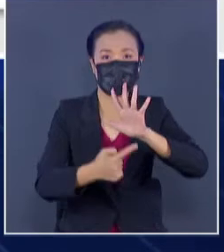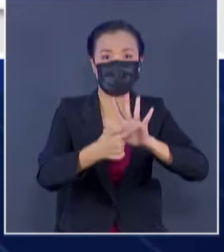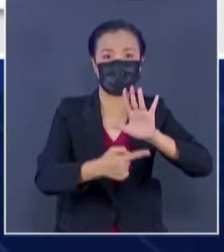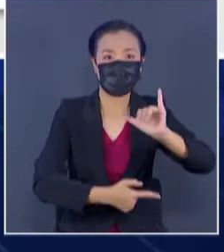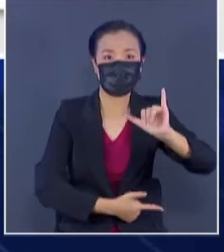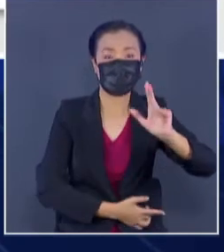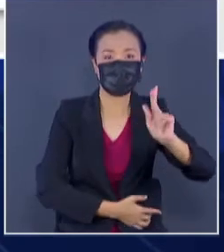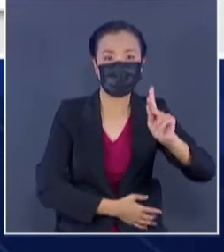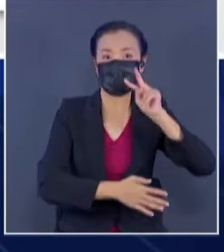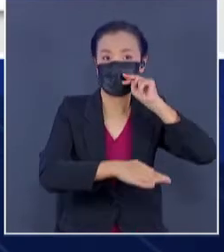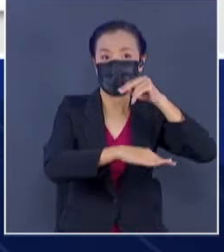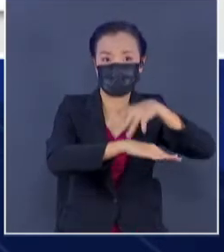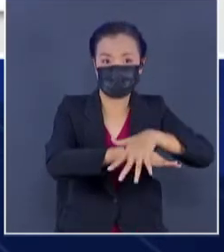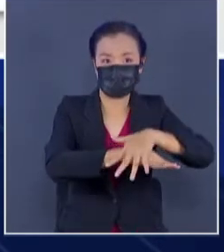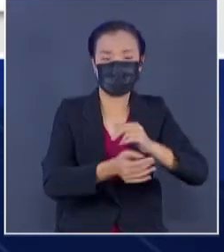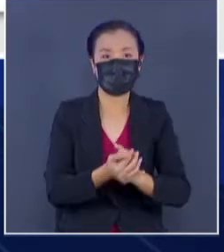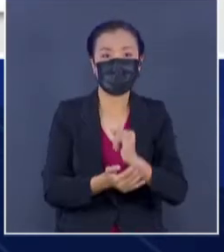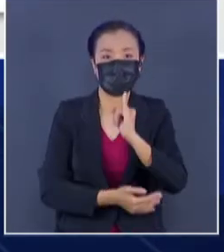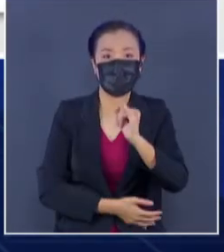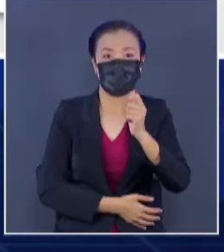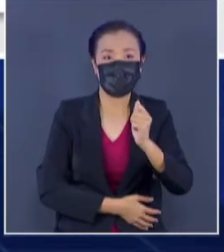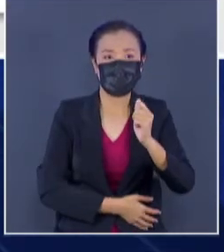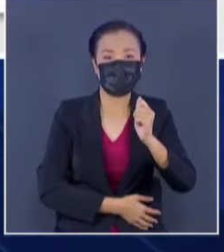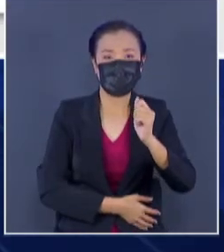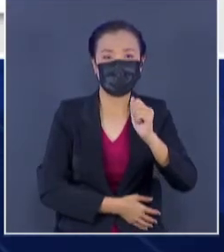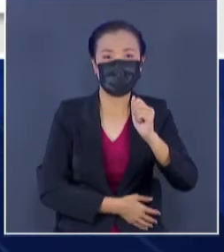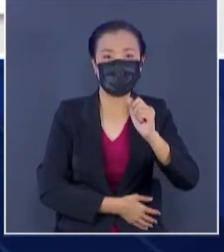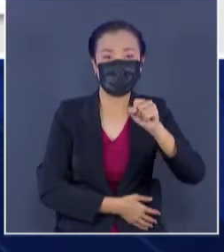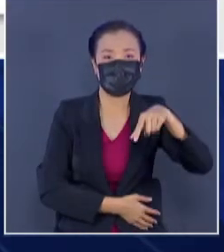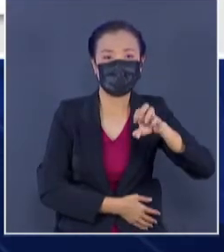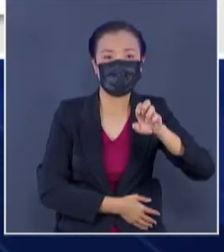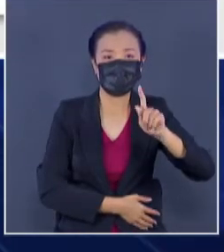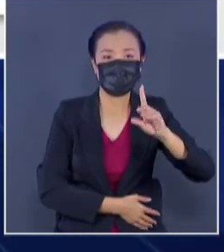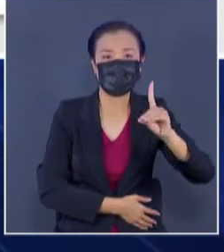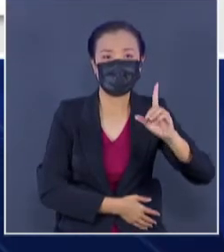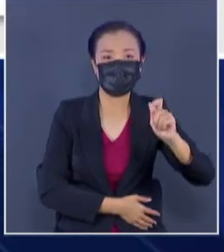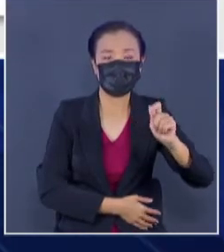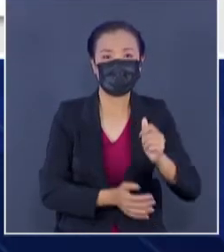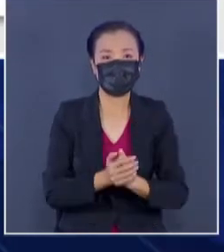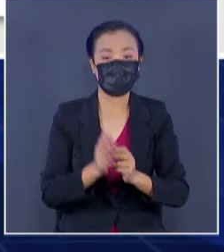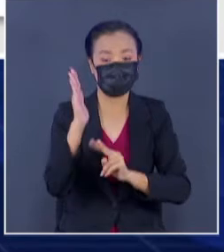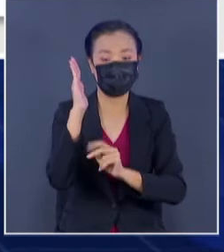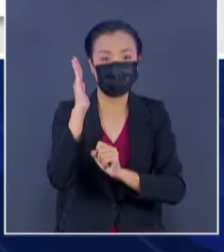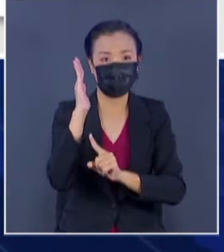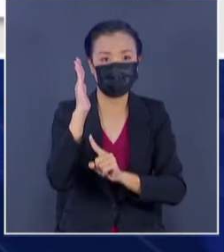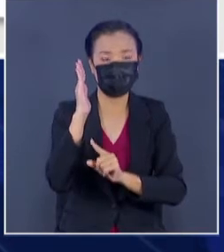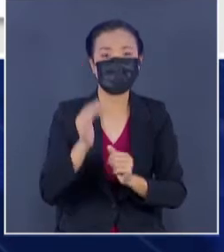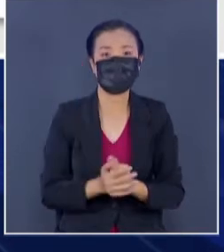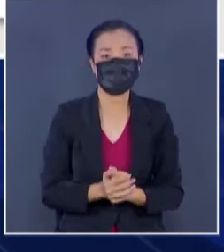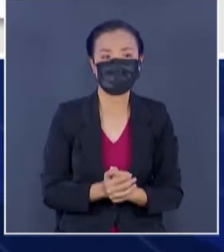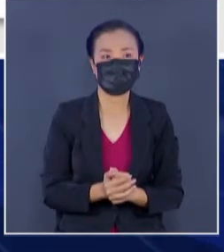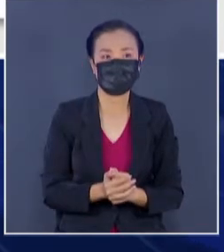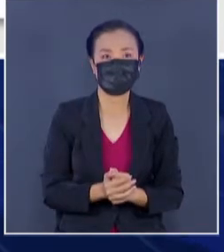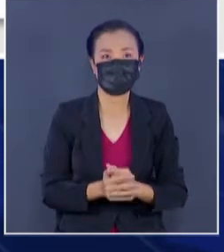ตือดอในพื้นที่หมู่ที่1นะฮะที่ตำบลศรีบรรพตอำเภอศรีสาครจังหวัดนราธิวาสถนน